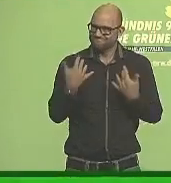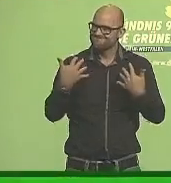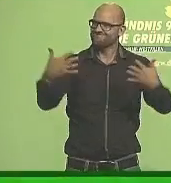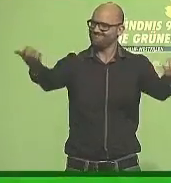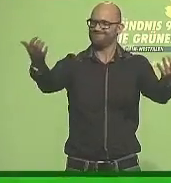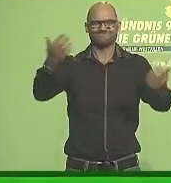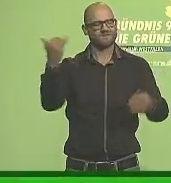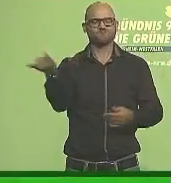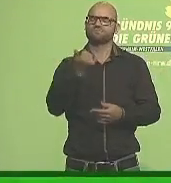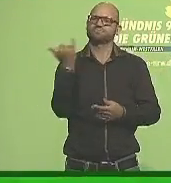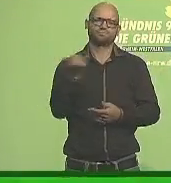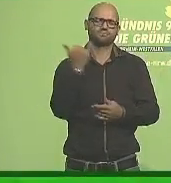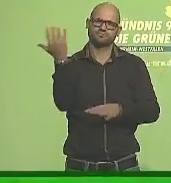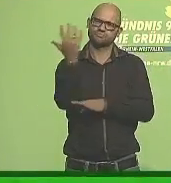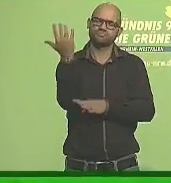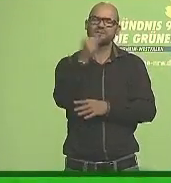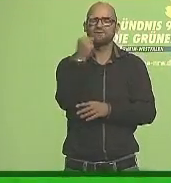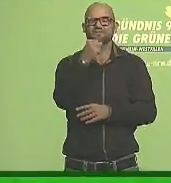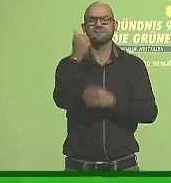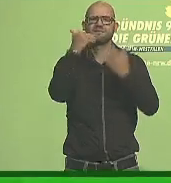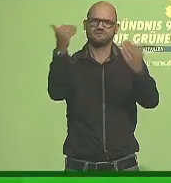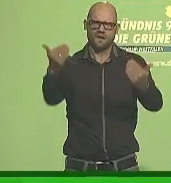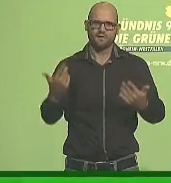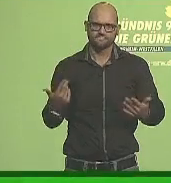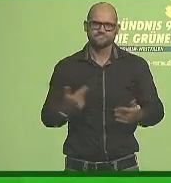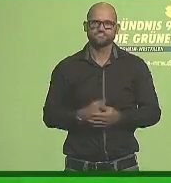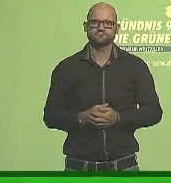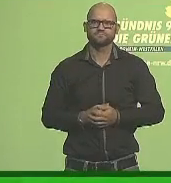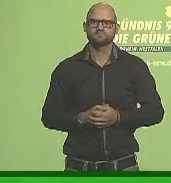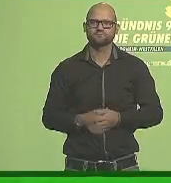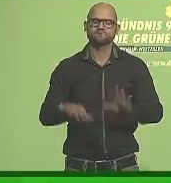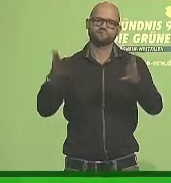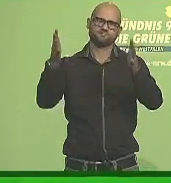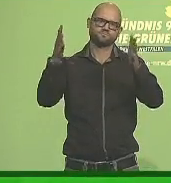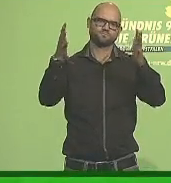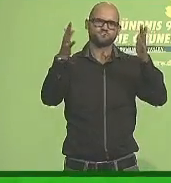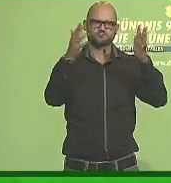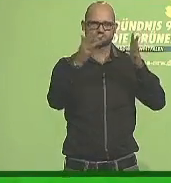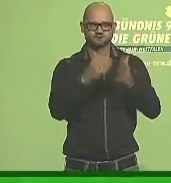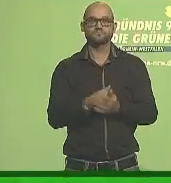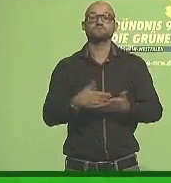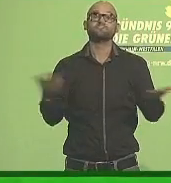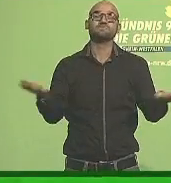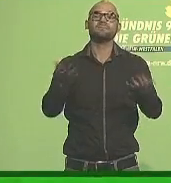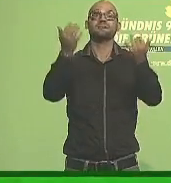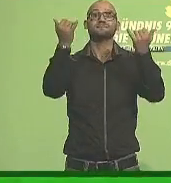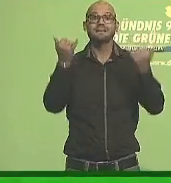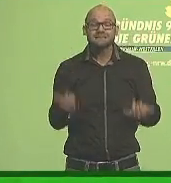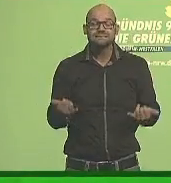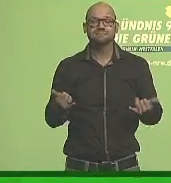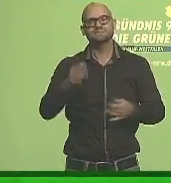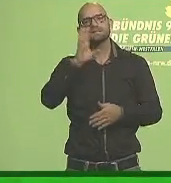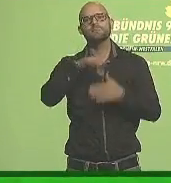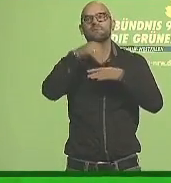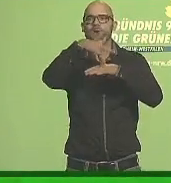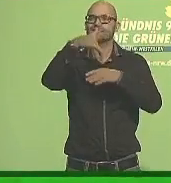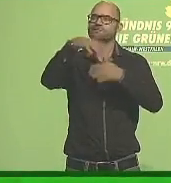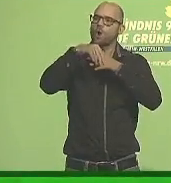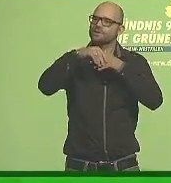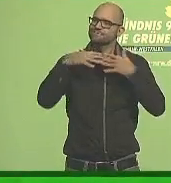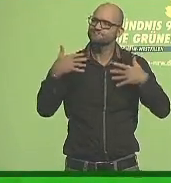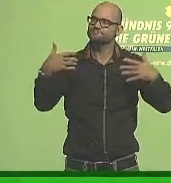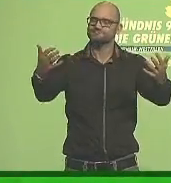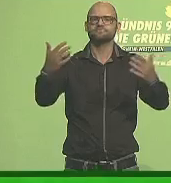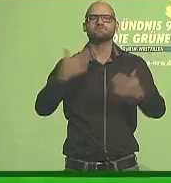eindrucksvoll bestätigt. Deswegen herzlichen Dank dafür. Ja, begrüßt jetzt, liebe Freundinnen und Freunde, begrüßt jetzt mit mir